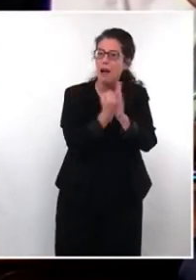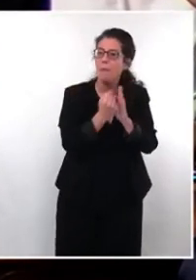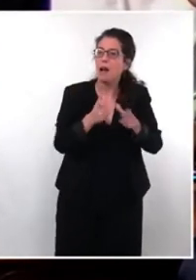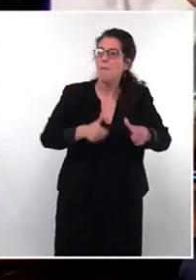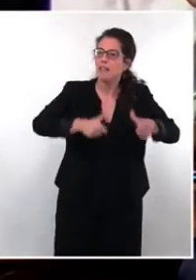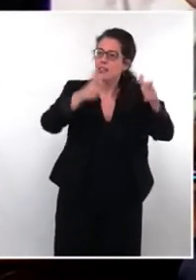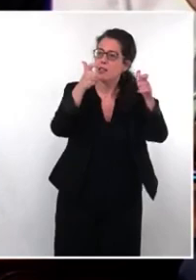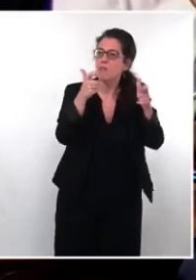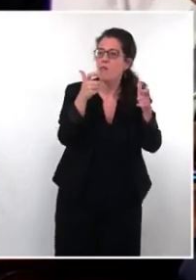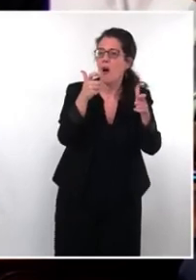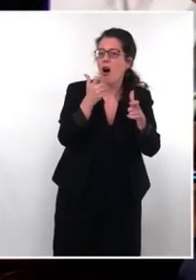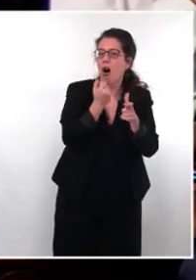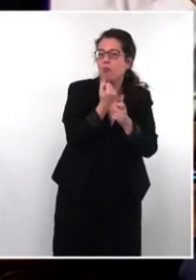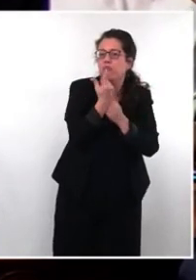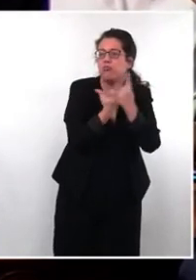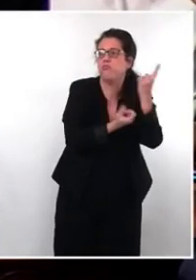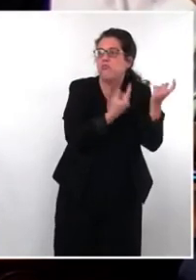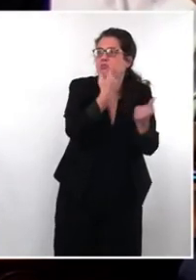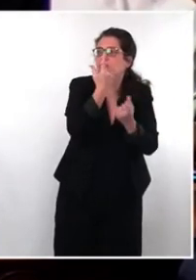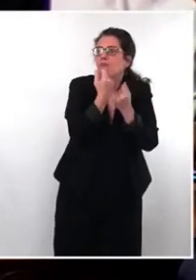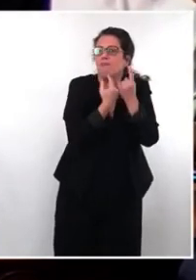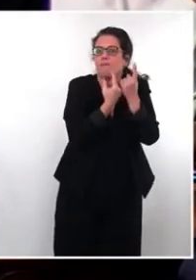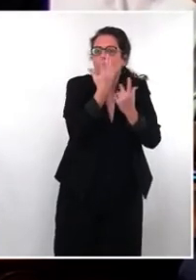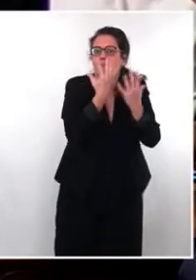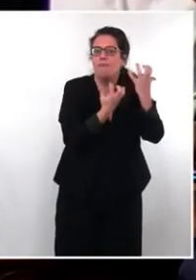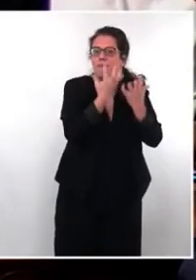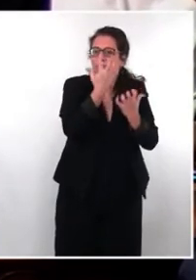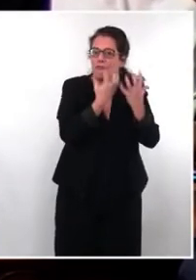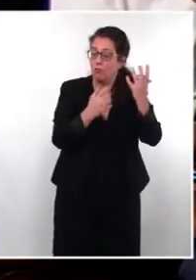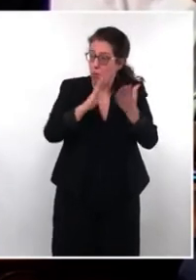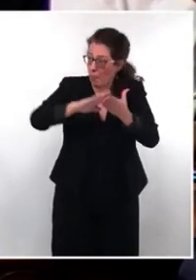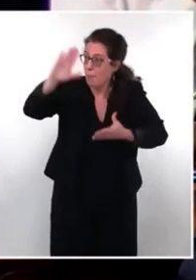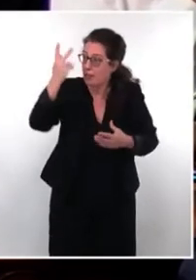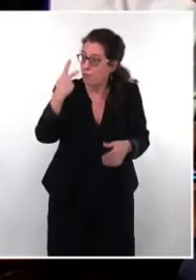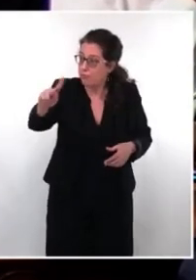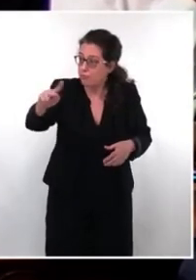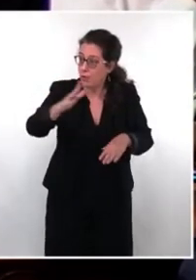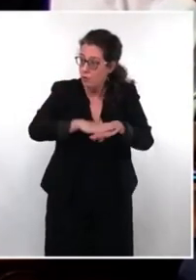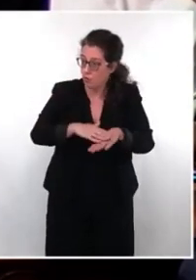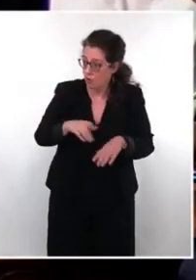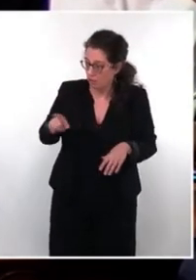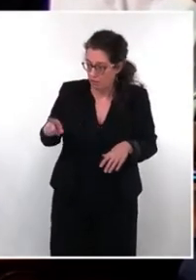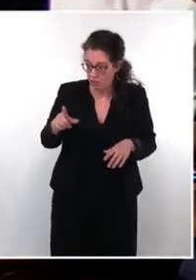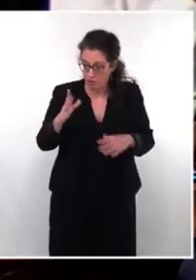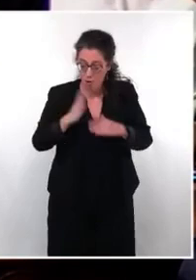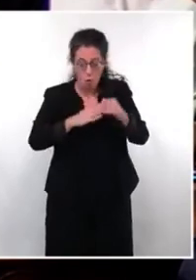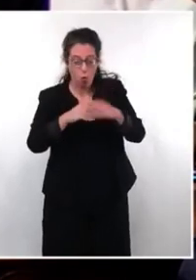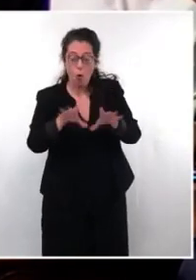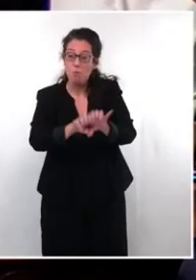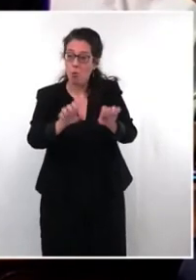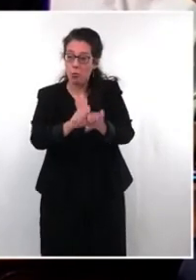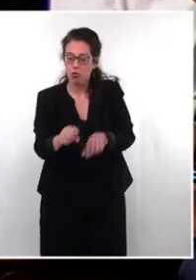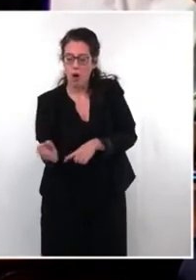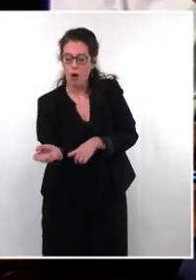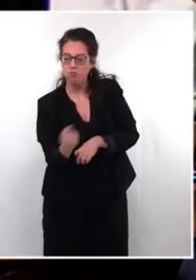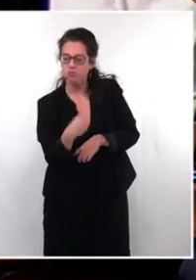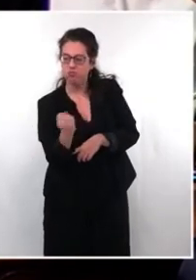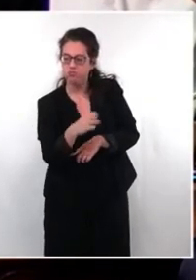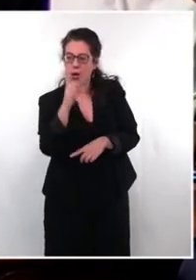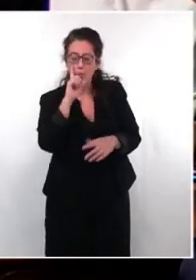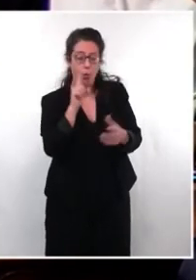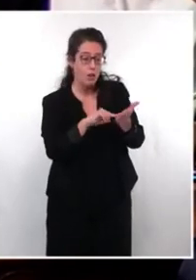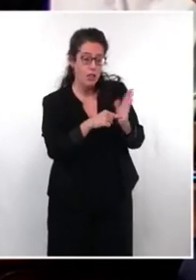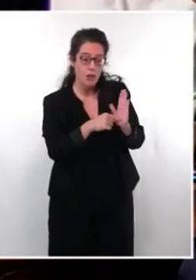les bras m'en sont tombés. J'ai entendu, lu M. Pfeffer expliquer qu'en fait, aucun promoteur ne le respectait, car il y avait des points